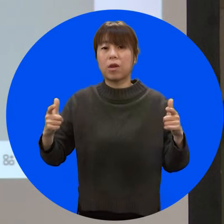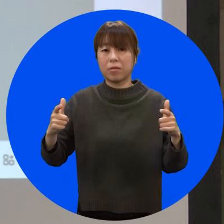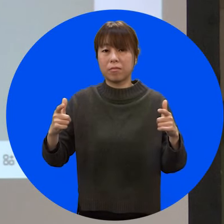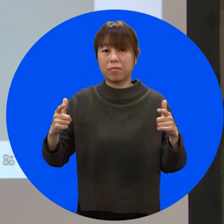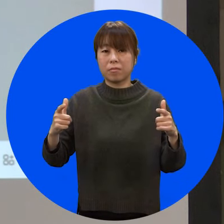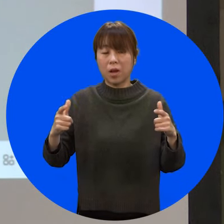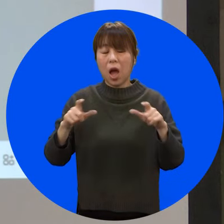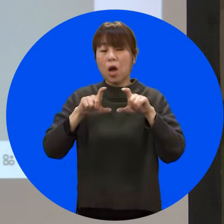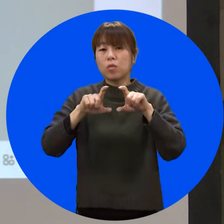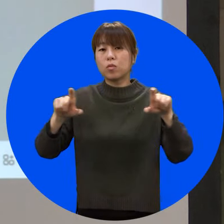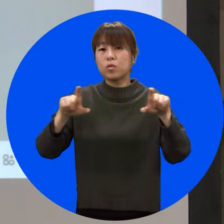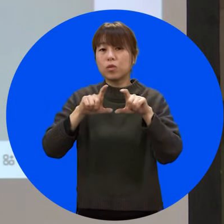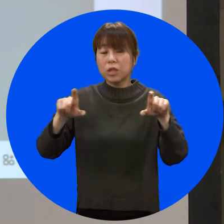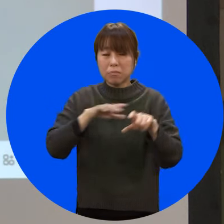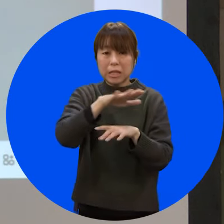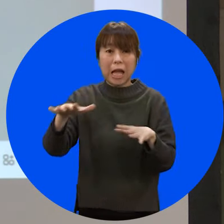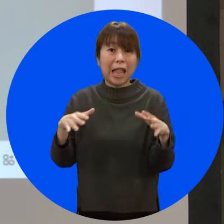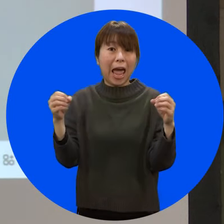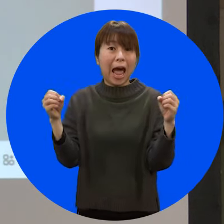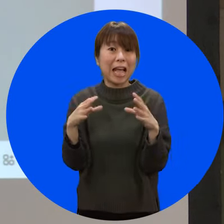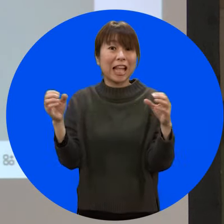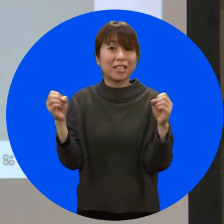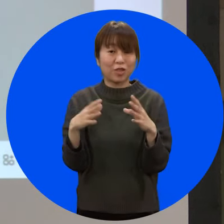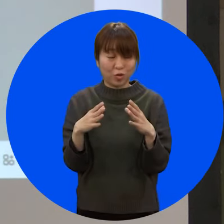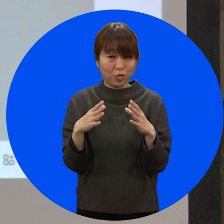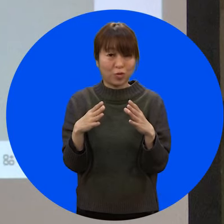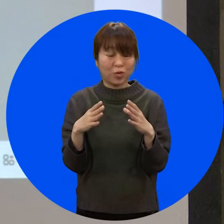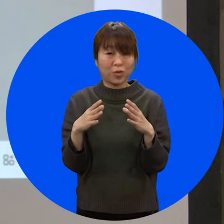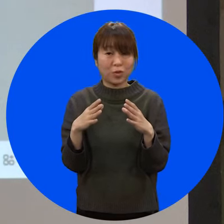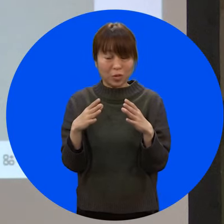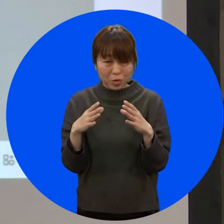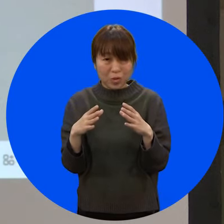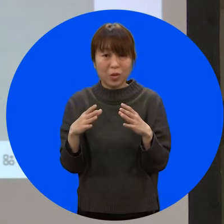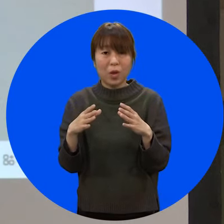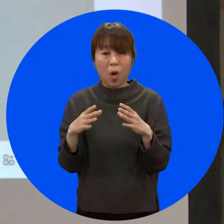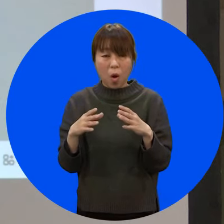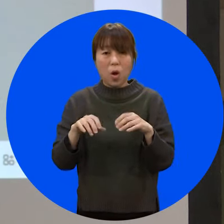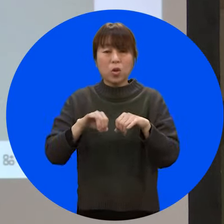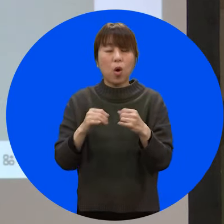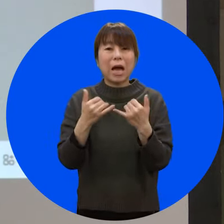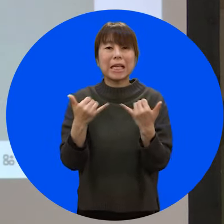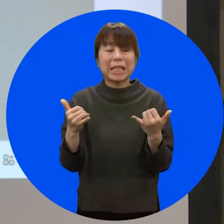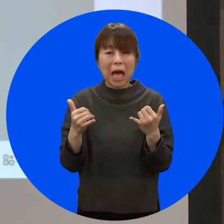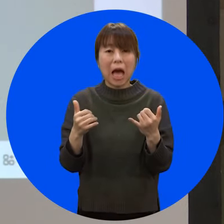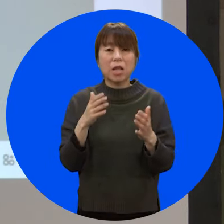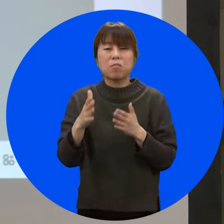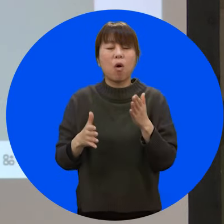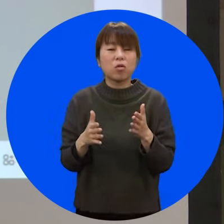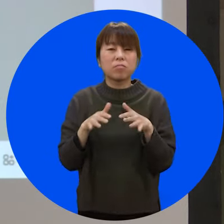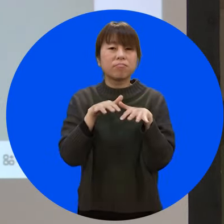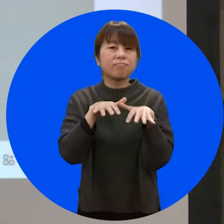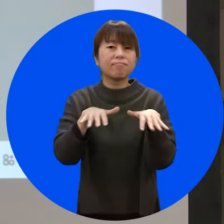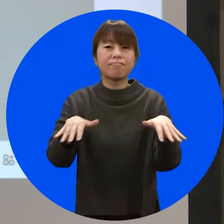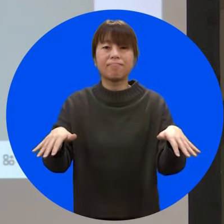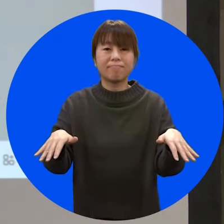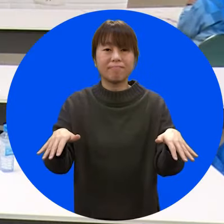するっていうことでどんどん広まっていく一歩になるかなっていうふうに